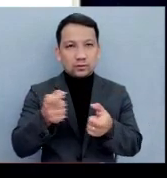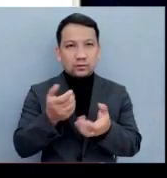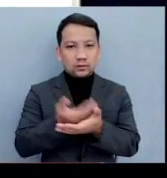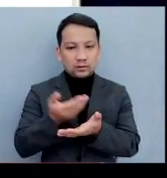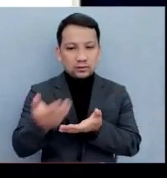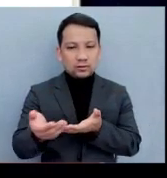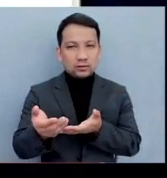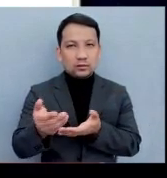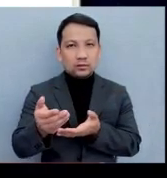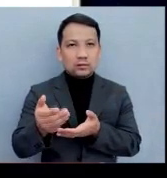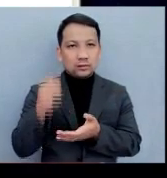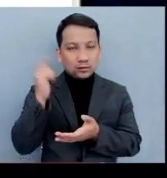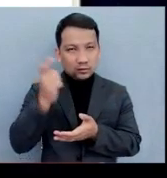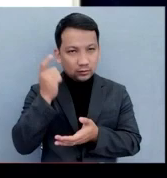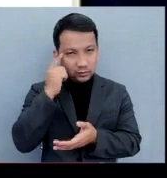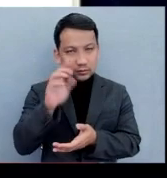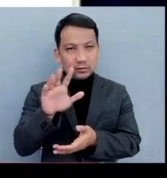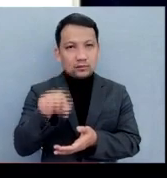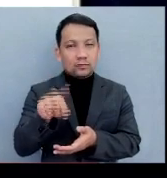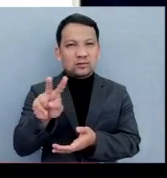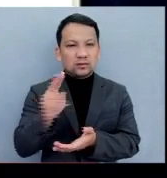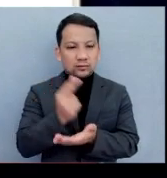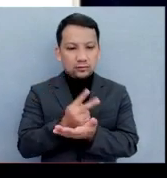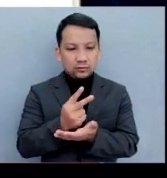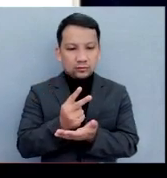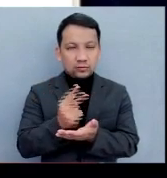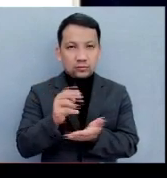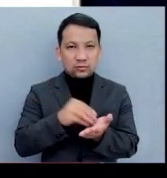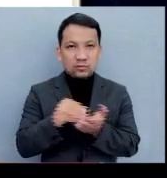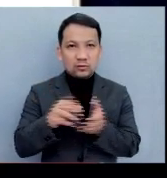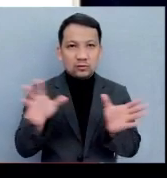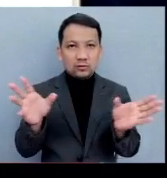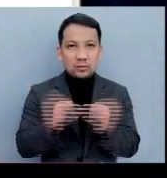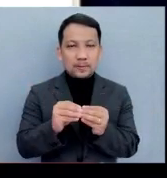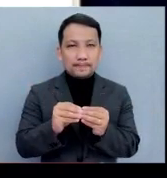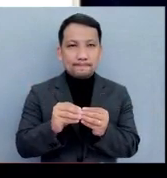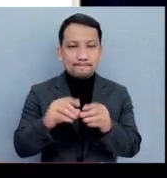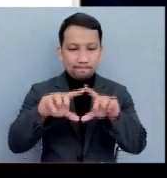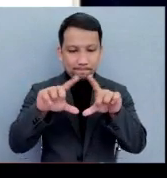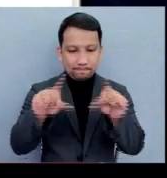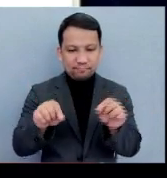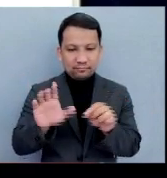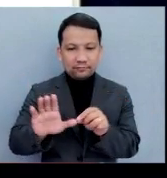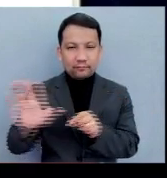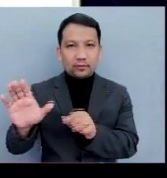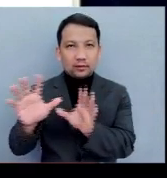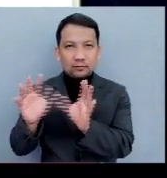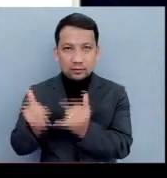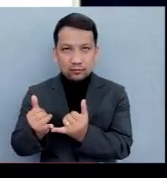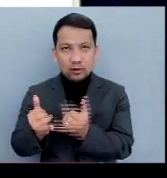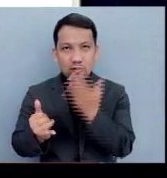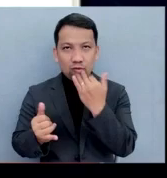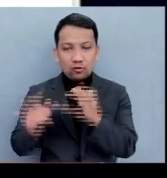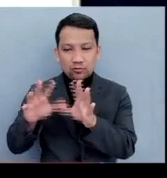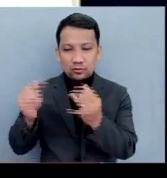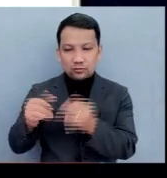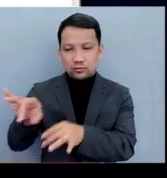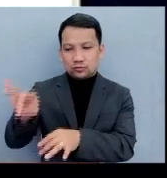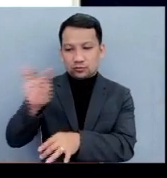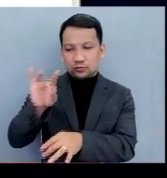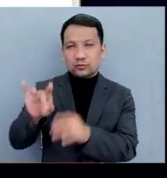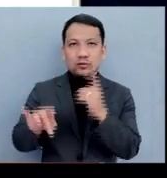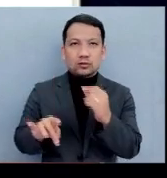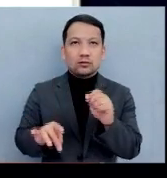ng pamahalaan ng 5.2 million plastic cards mula sa Banner Plastic Cards Incorporated. Ito ang kumpanyang napili ng Department